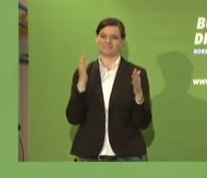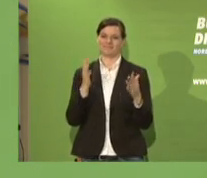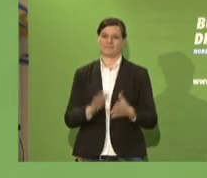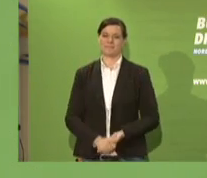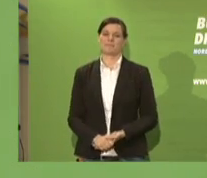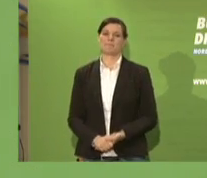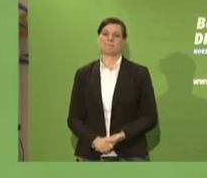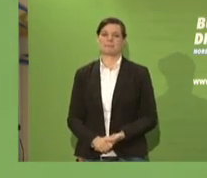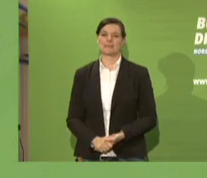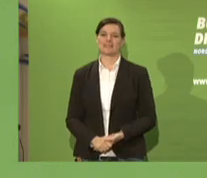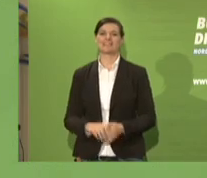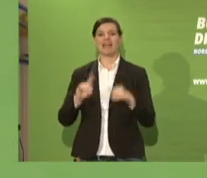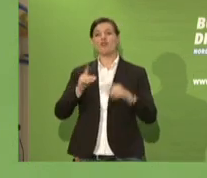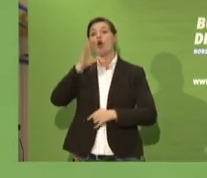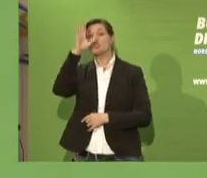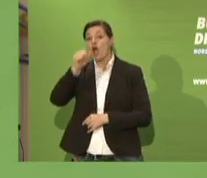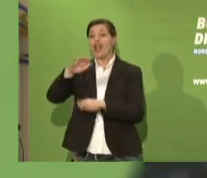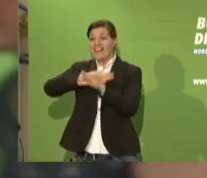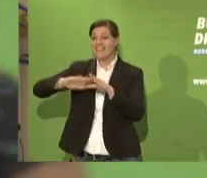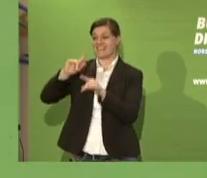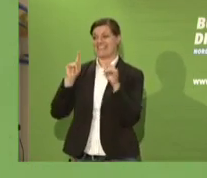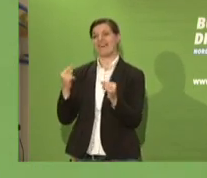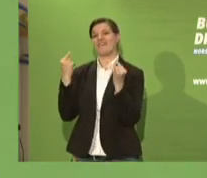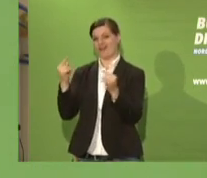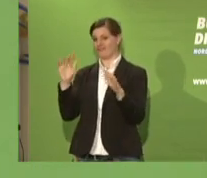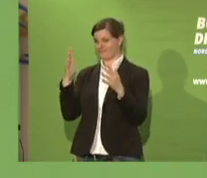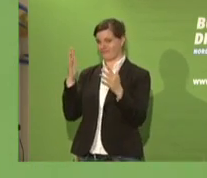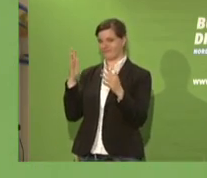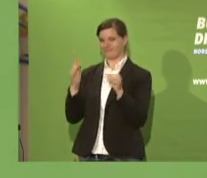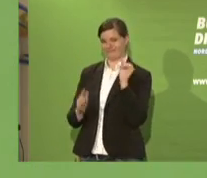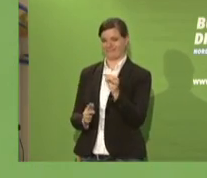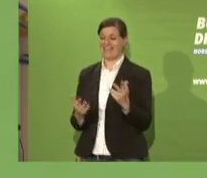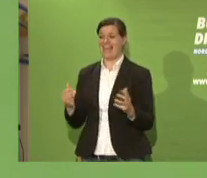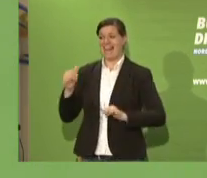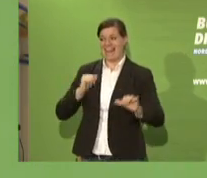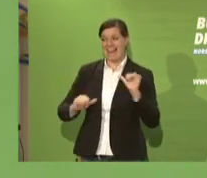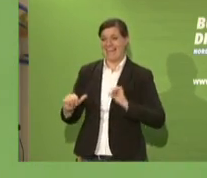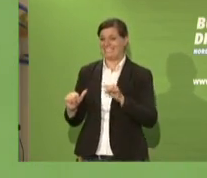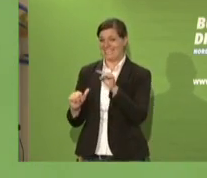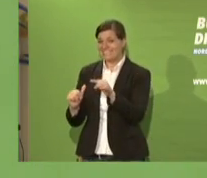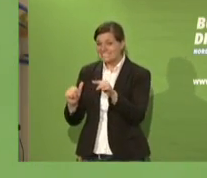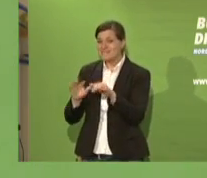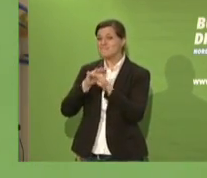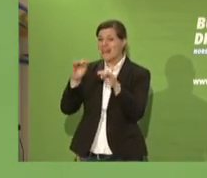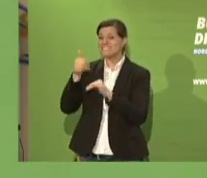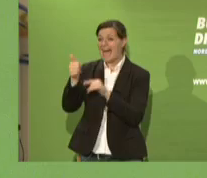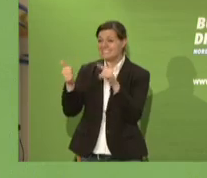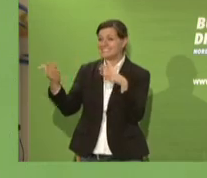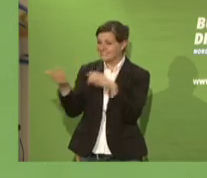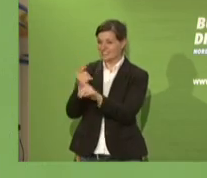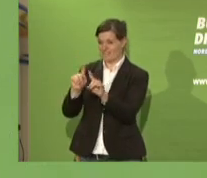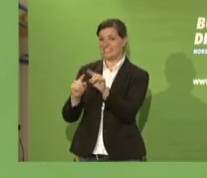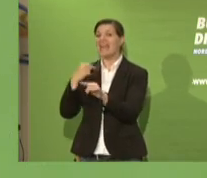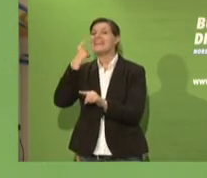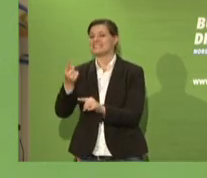Und da dürfen auch die Kölnerinnen und Kölner klatschen. Leider habt ihr es nicht auf Platz 1 diesmal geschafft, aber das nächste